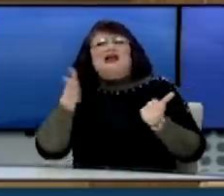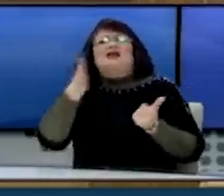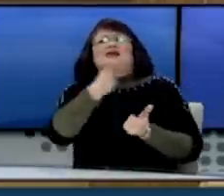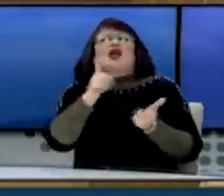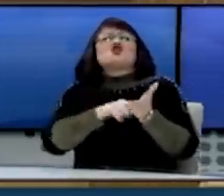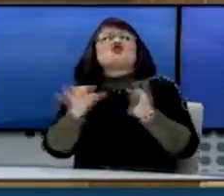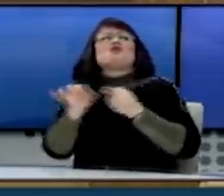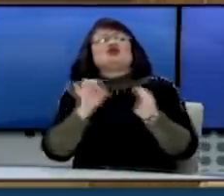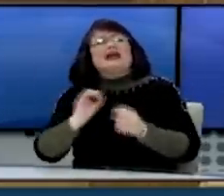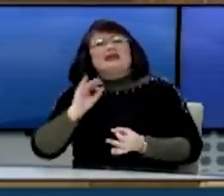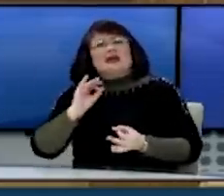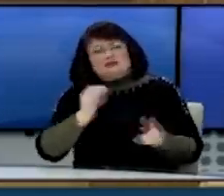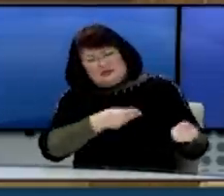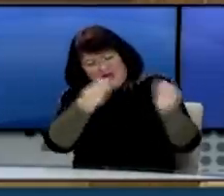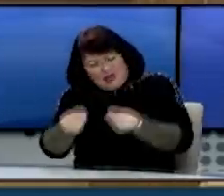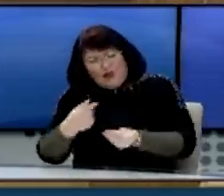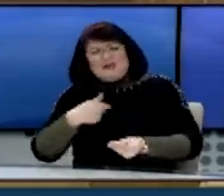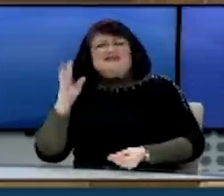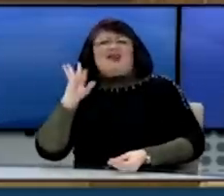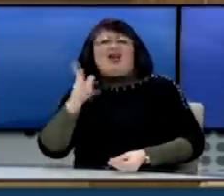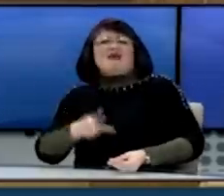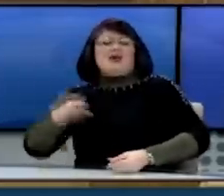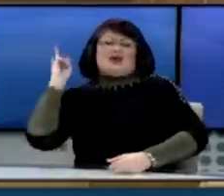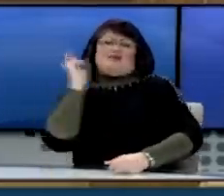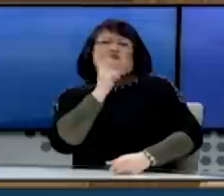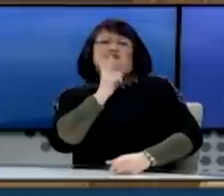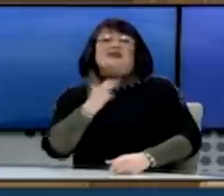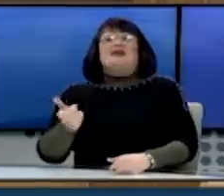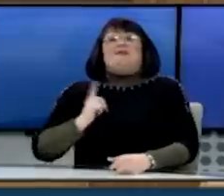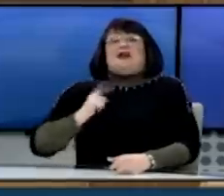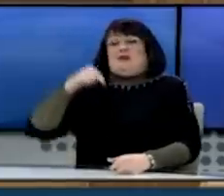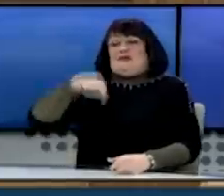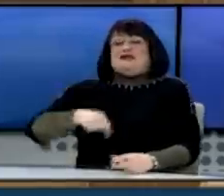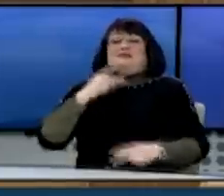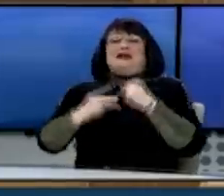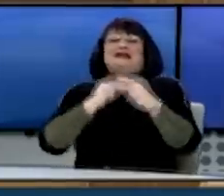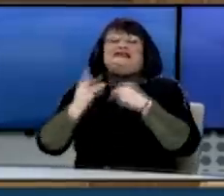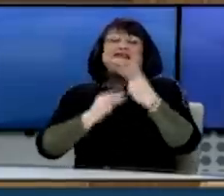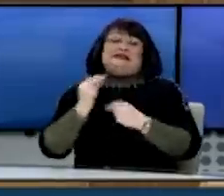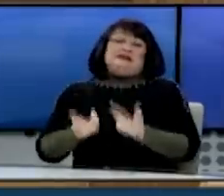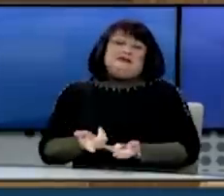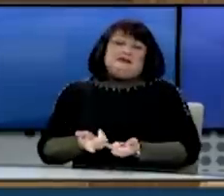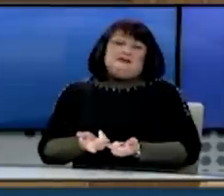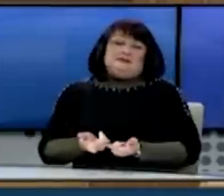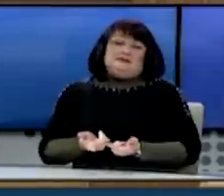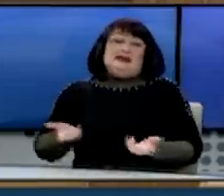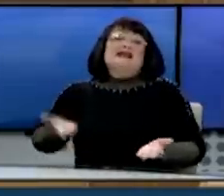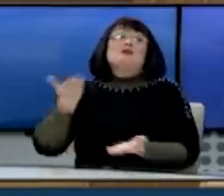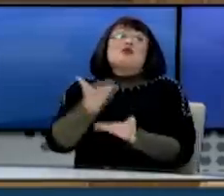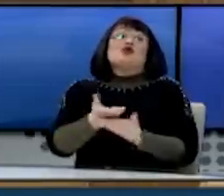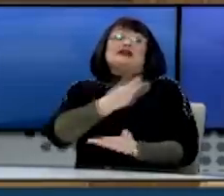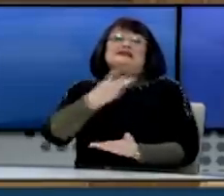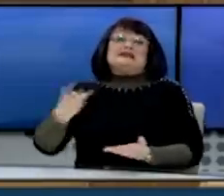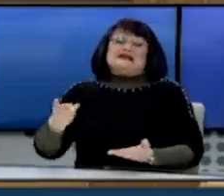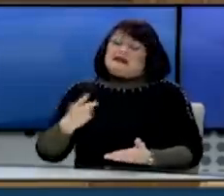στα νομοσχέδια που φέρνετε εδώ στη Βουλή. Δεν περιμέναμε τη σημερινή συζήτηση στη Βουλή και την πρόταση του